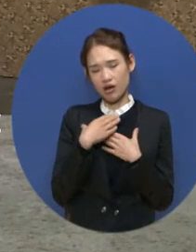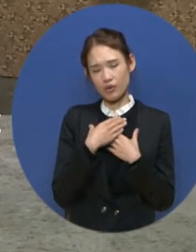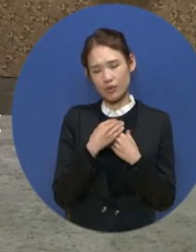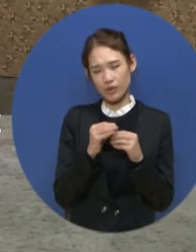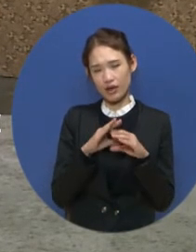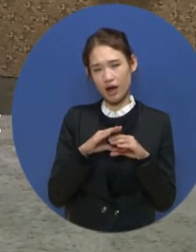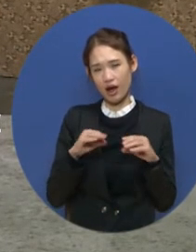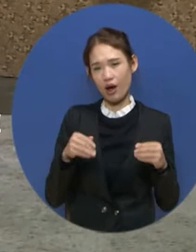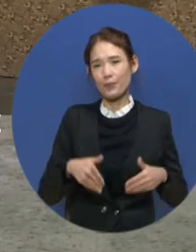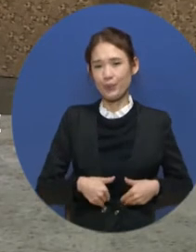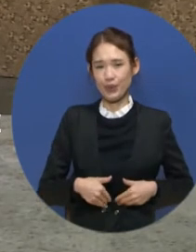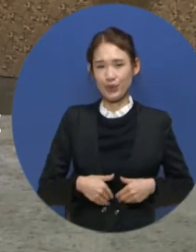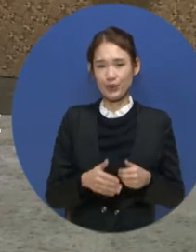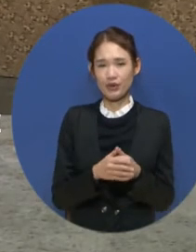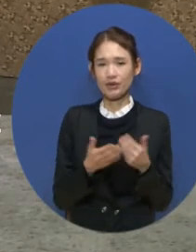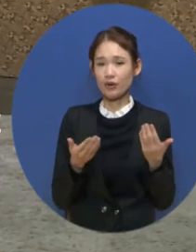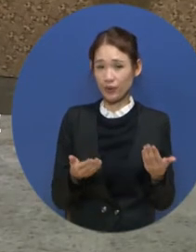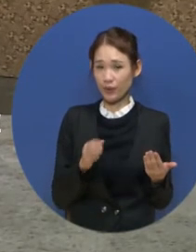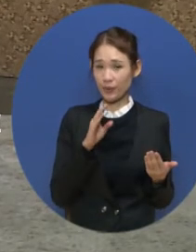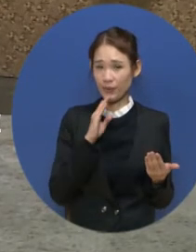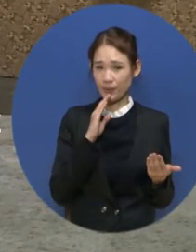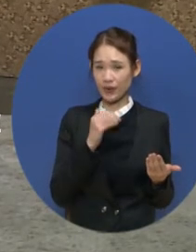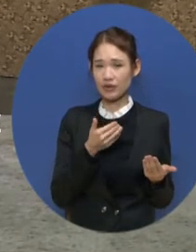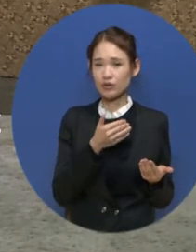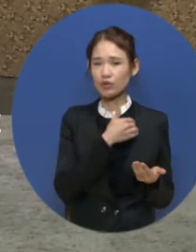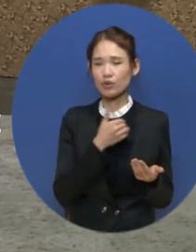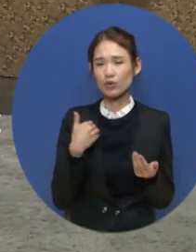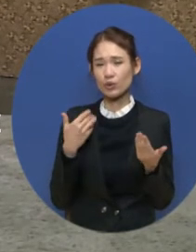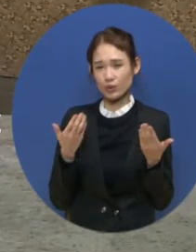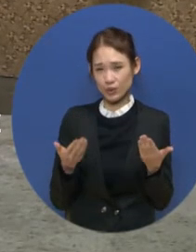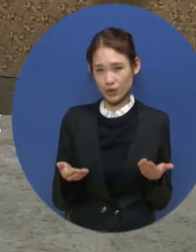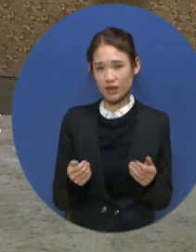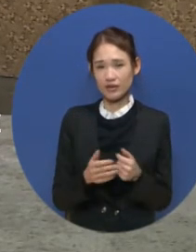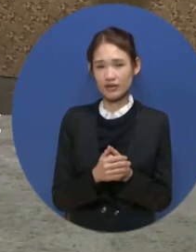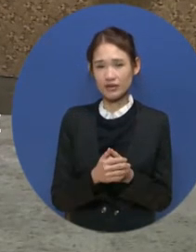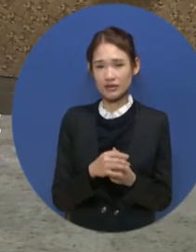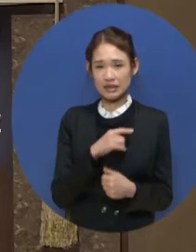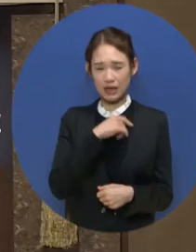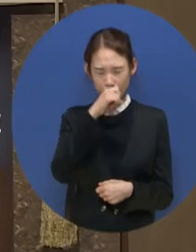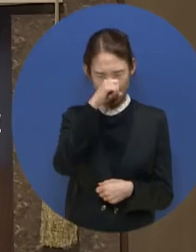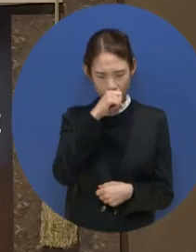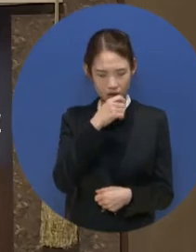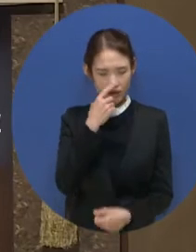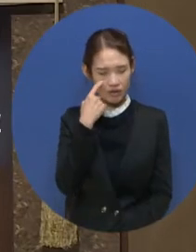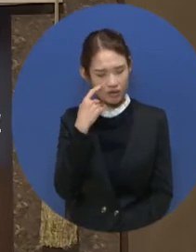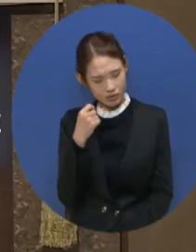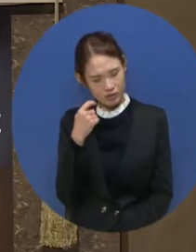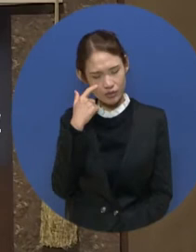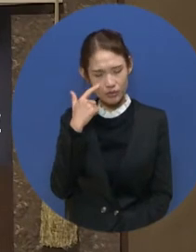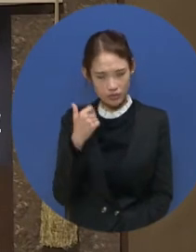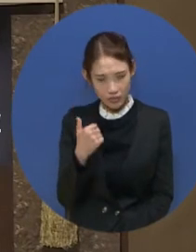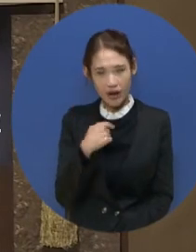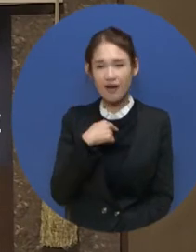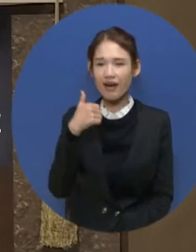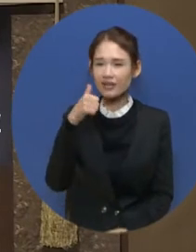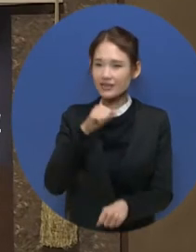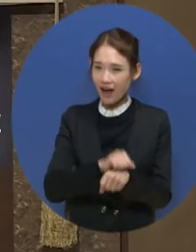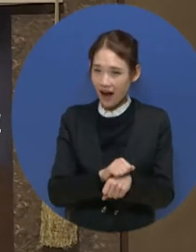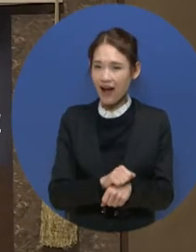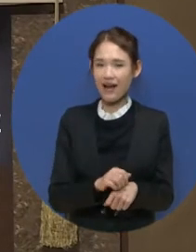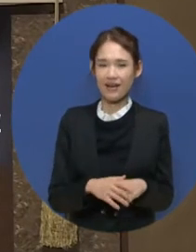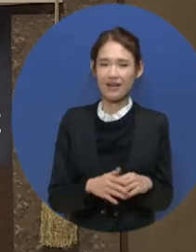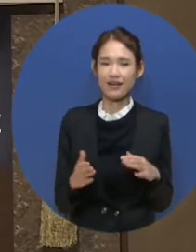있어요 그래서 c 어간에 내내 제일 좋은건 은 거기서 꾸벅꾸벅 저는 게 제일 잘하는 겁니다 그래서